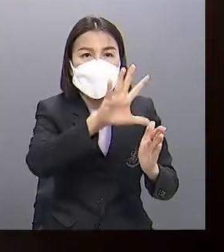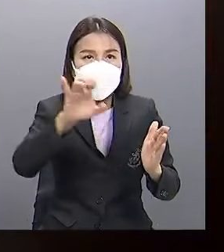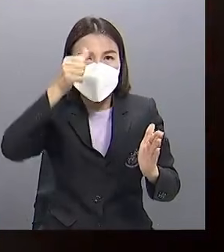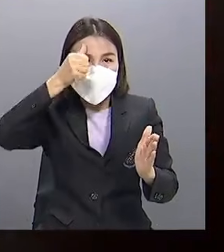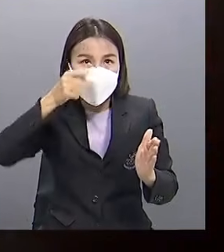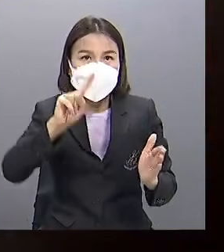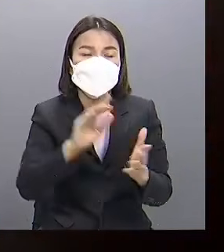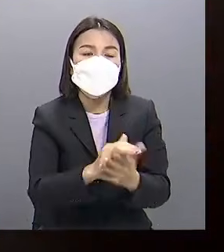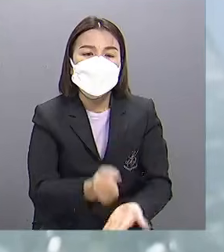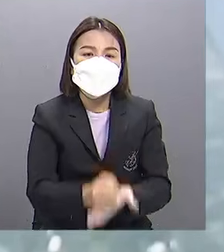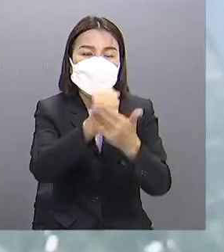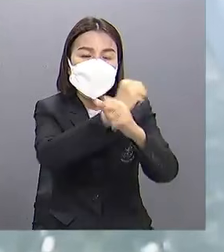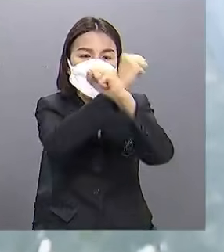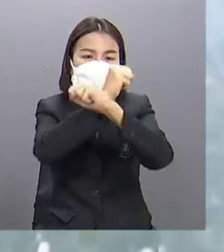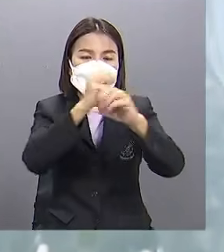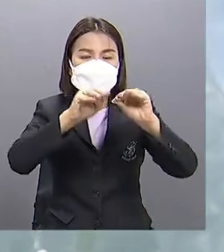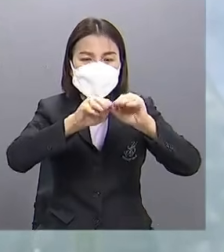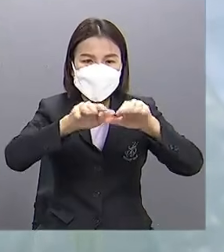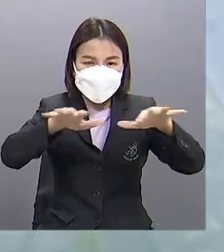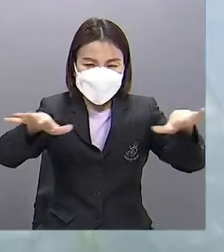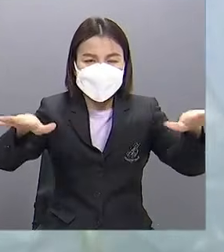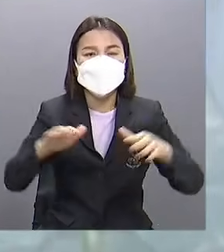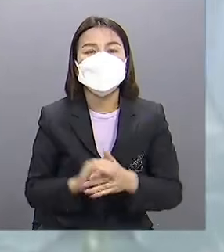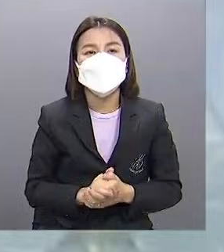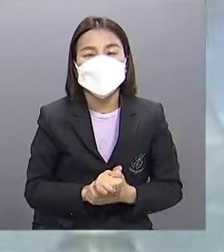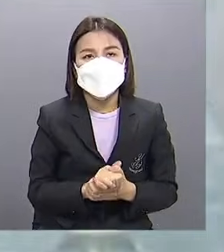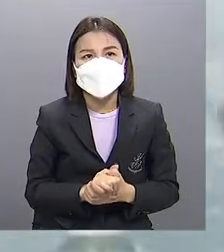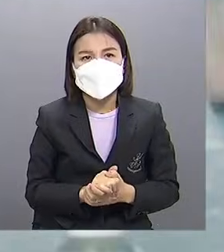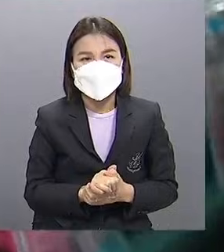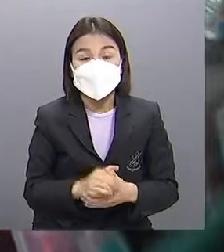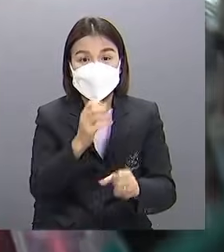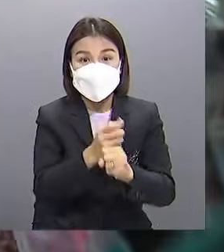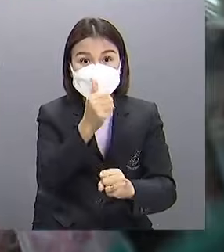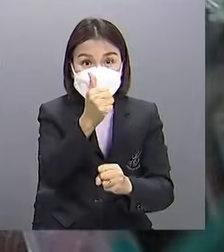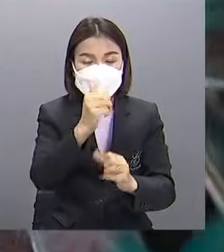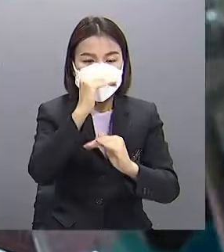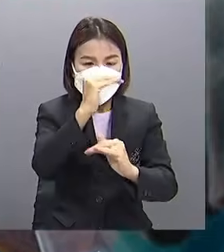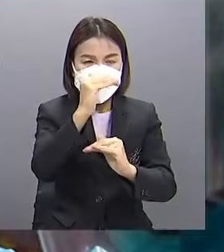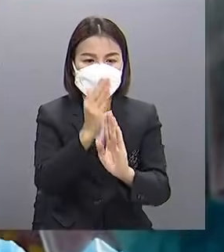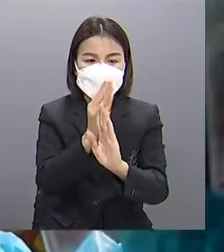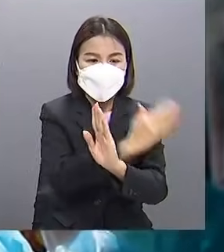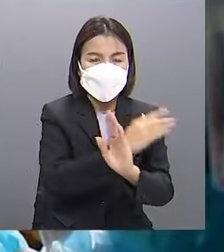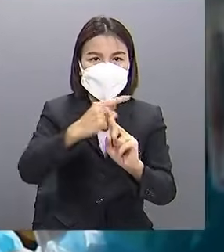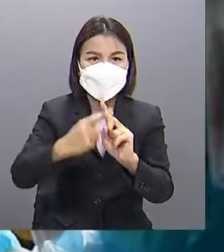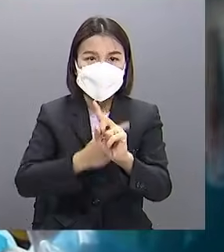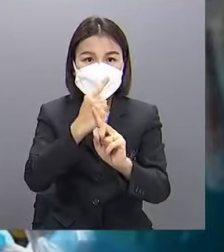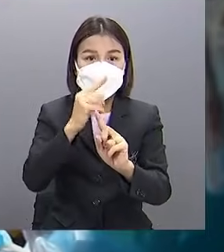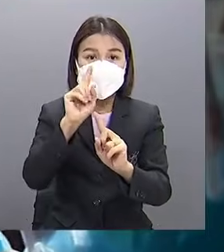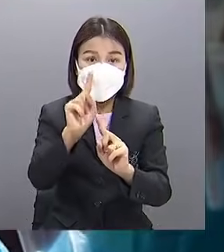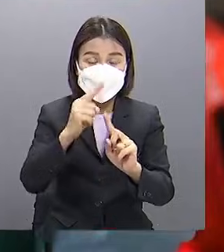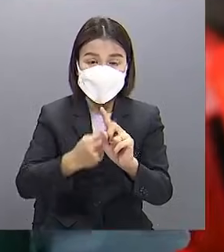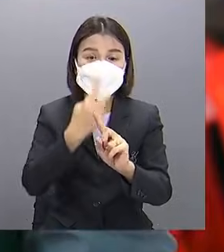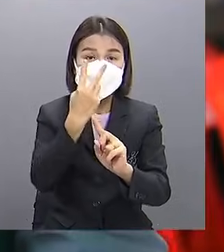านลดการแพร่กระจายโควิด-19 ให้ได้ภายในเดือนกันยายนพร้อมสร้างความเข้าใจให้กับประชาช